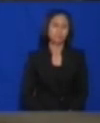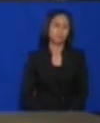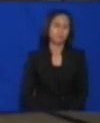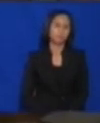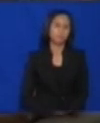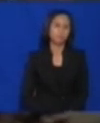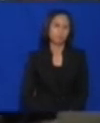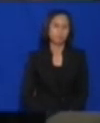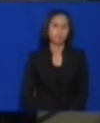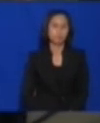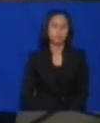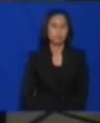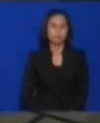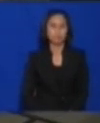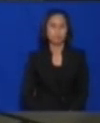Hai